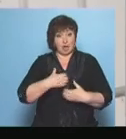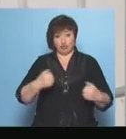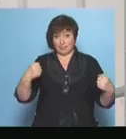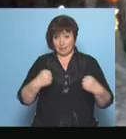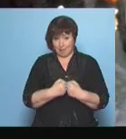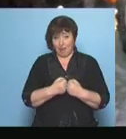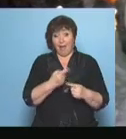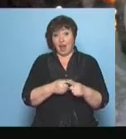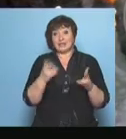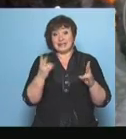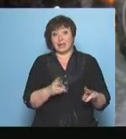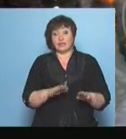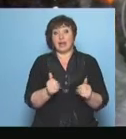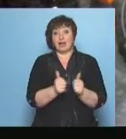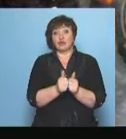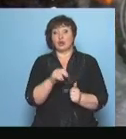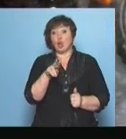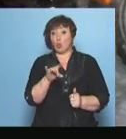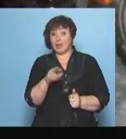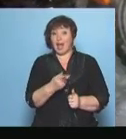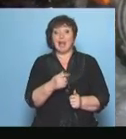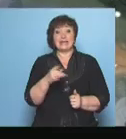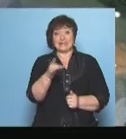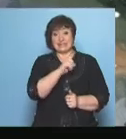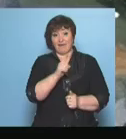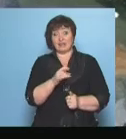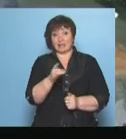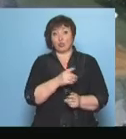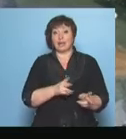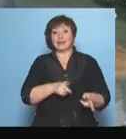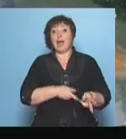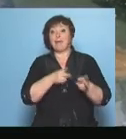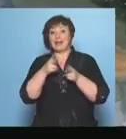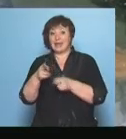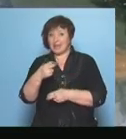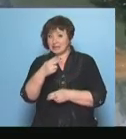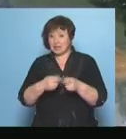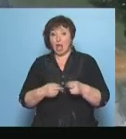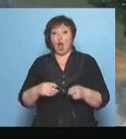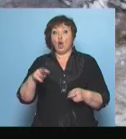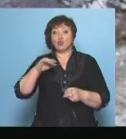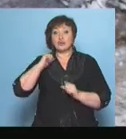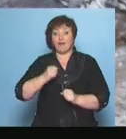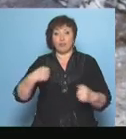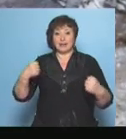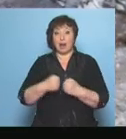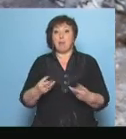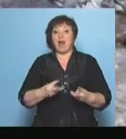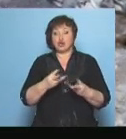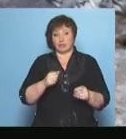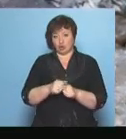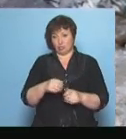Эта трагедия произошла у деревни Лынгаза Вяловского района. На переезде грузовой локомотив протаранил пожарную машину и